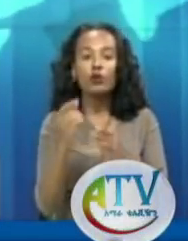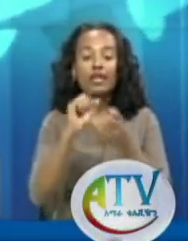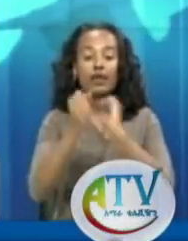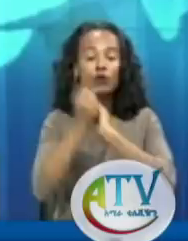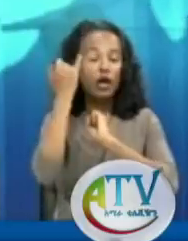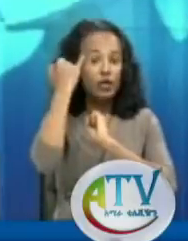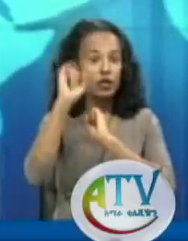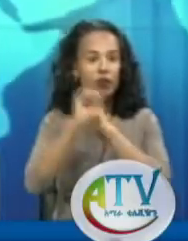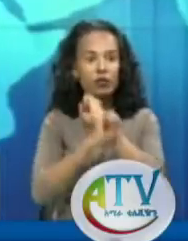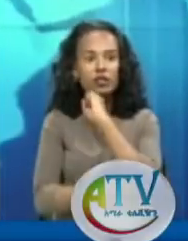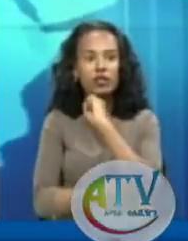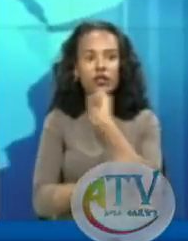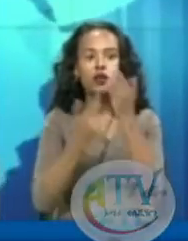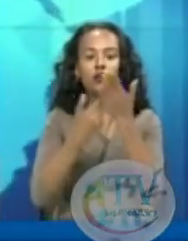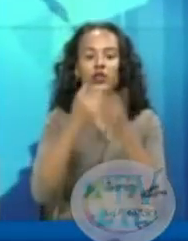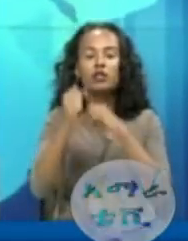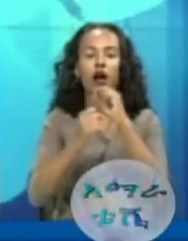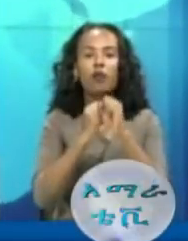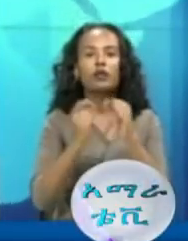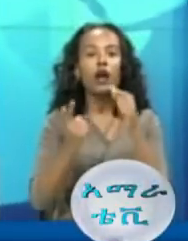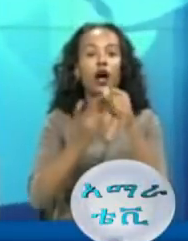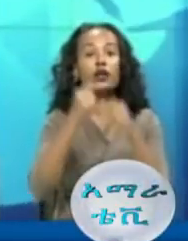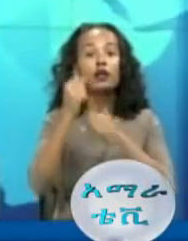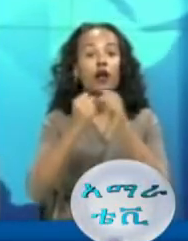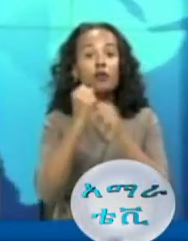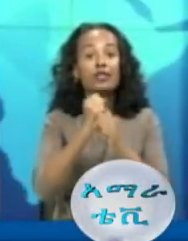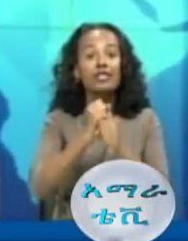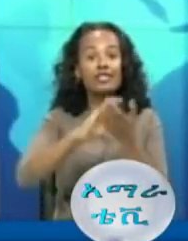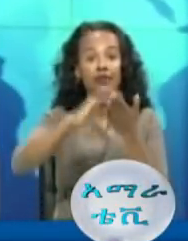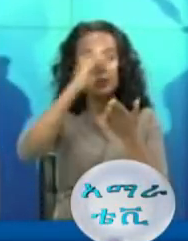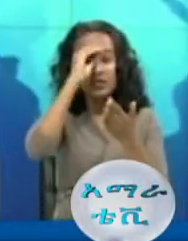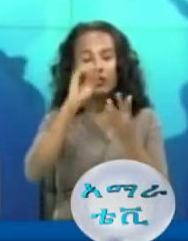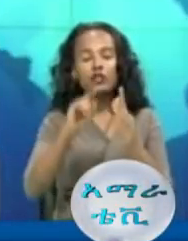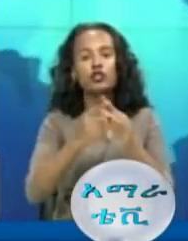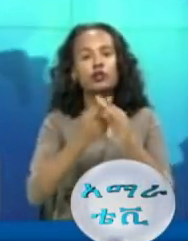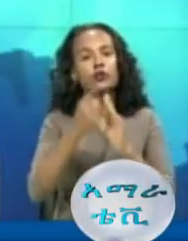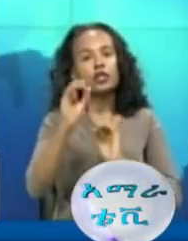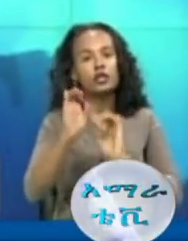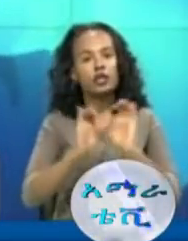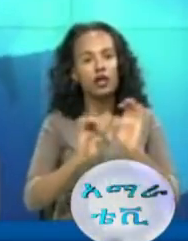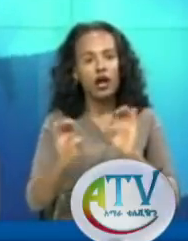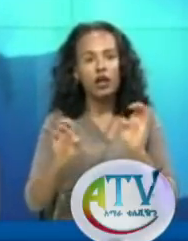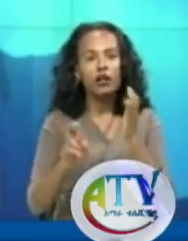በዚህ ዓመት የአንደኛ ዓመት ትምህርት እንዲጀመር ይደረጋል።